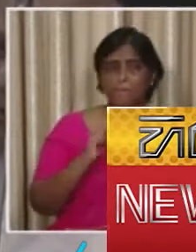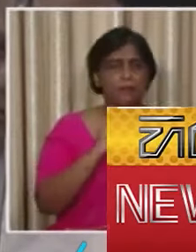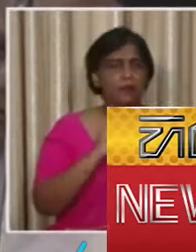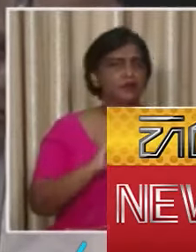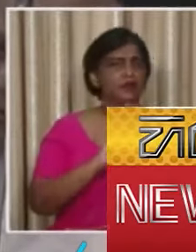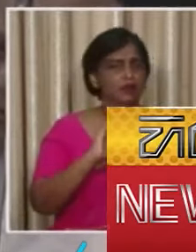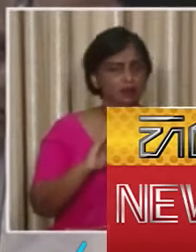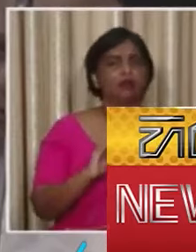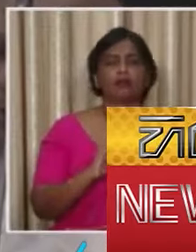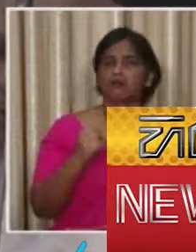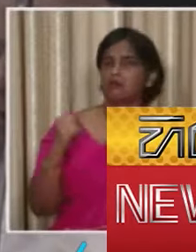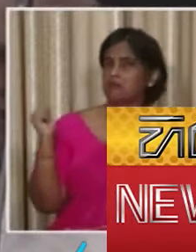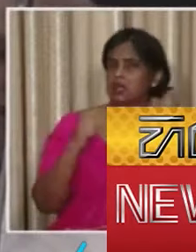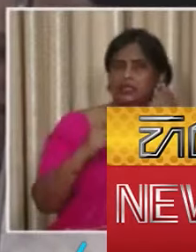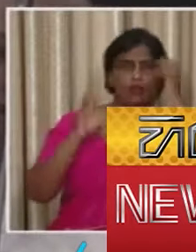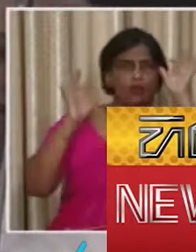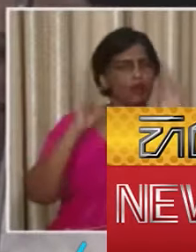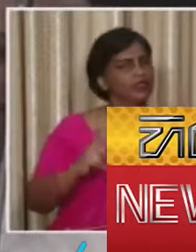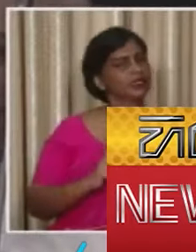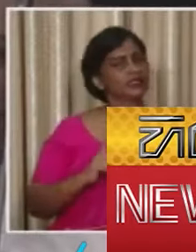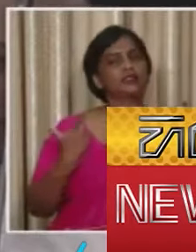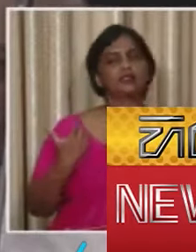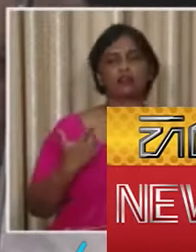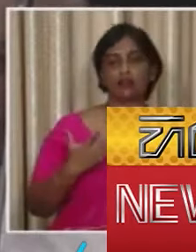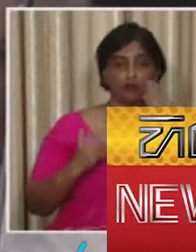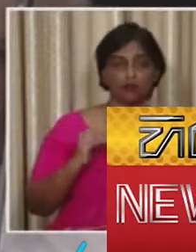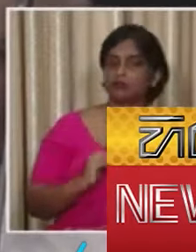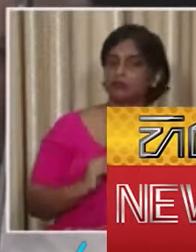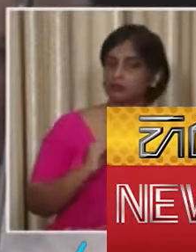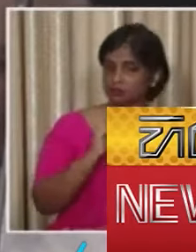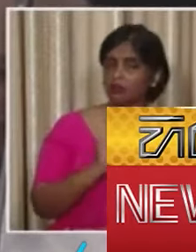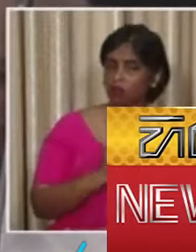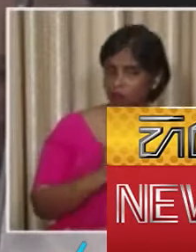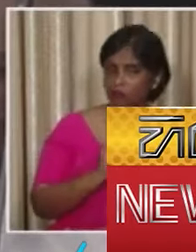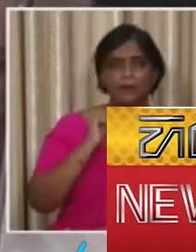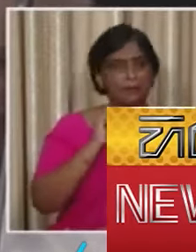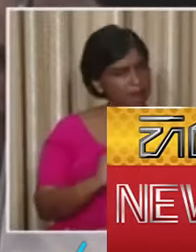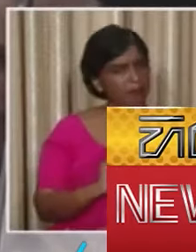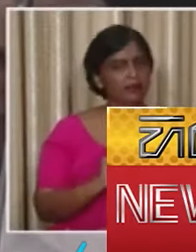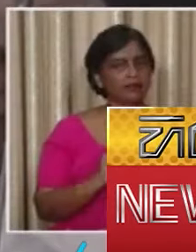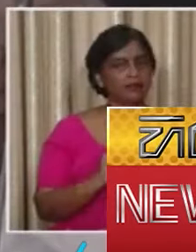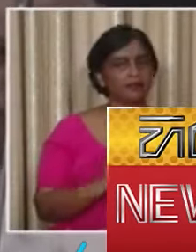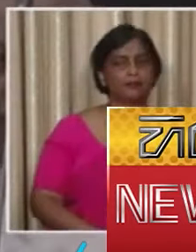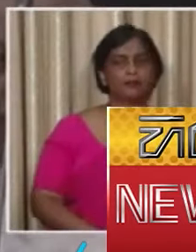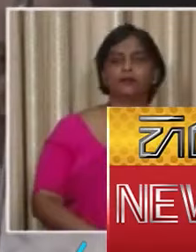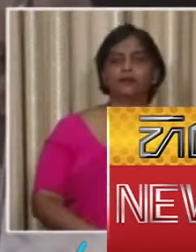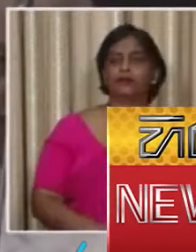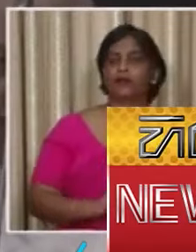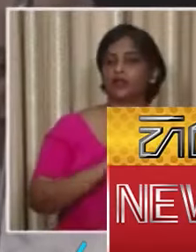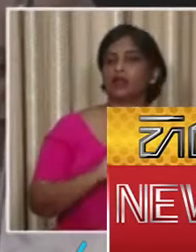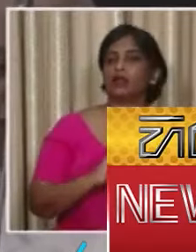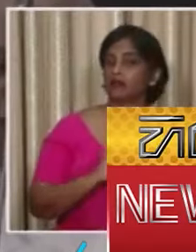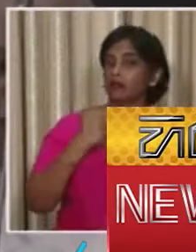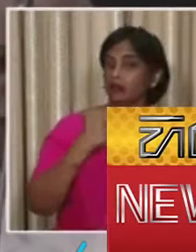රටක් කිසිවකට බයක් හැකක් නැතුව ජීවත් වෙන්න පුළුවන් තැනකට ගෙනීම සුභාරංචියක්ද අසුභාරංචියක්ද?